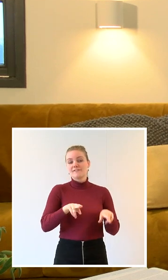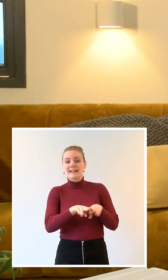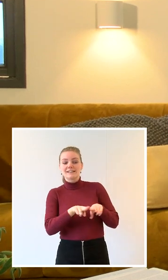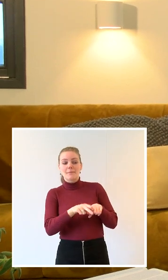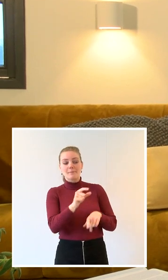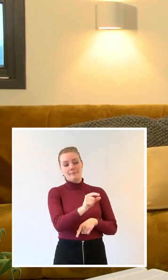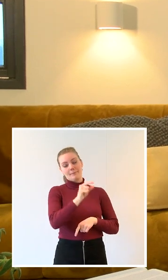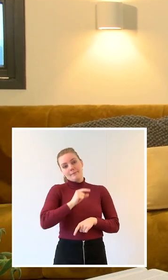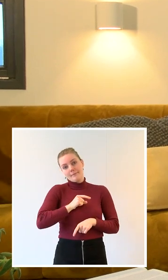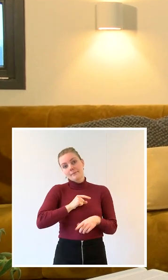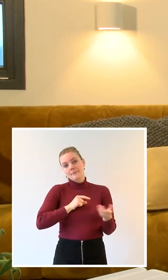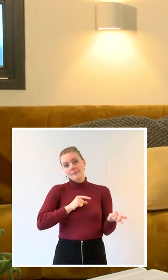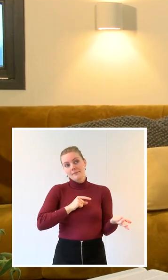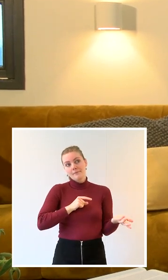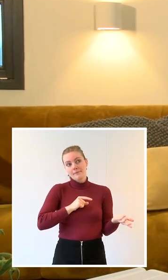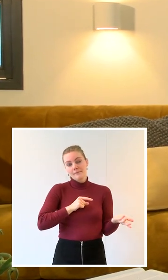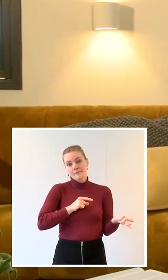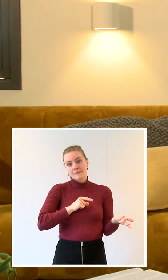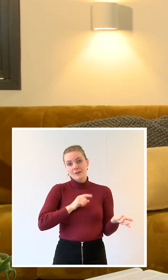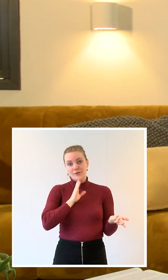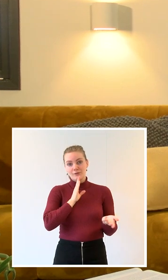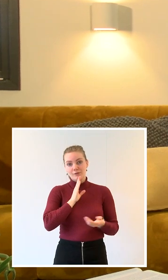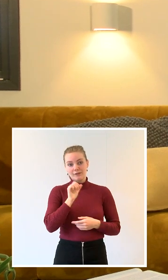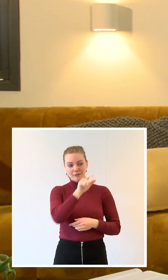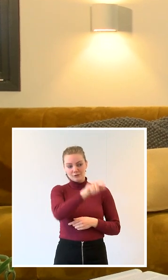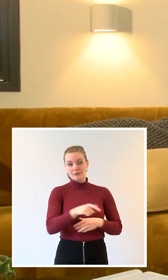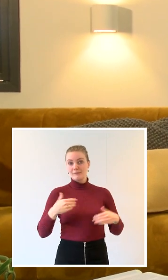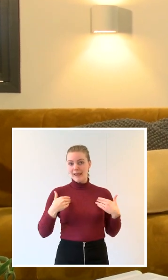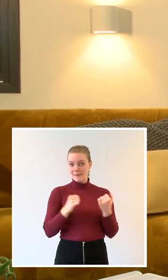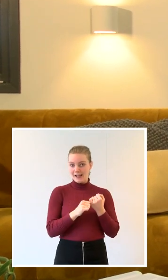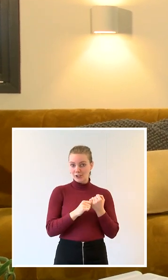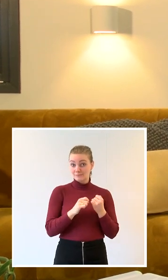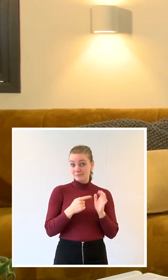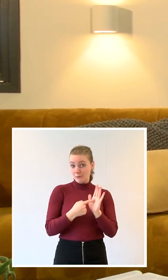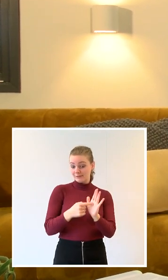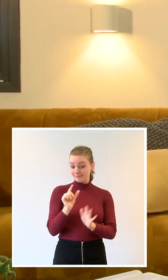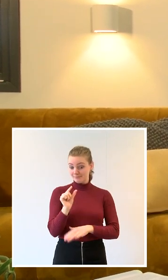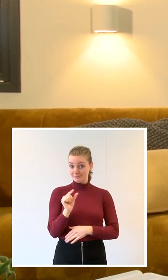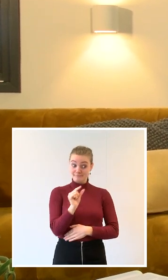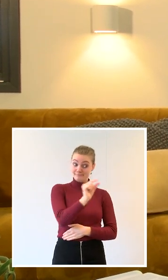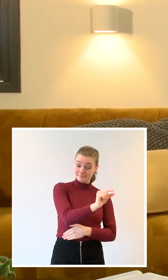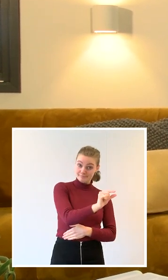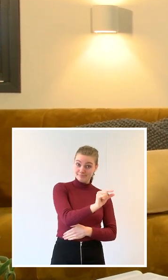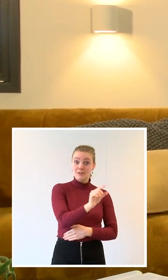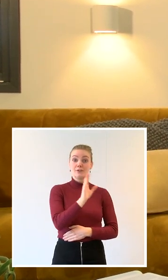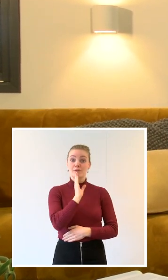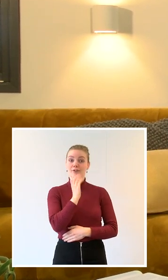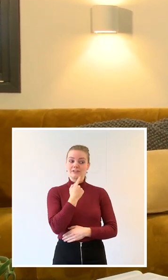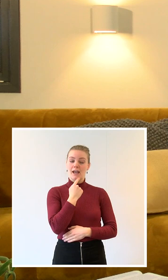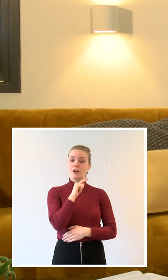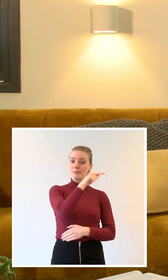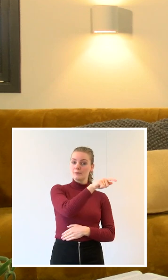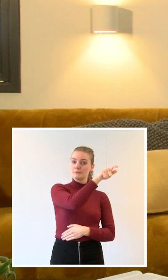Als je iemand blij wil maken, bijvoorbeeld met knikkers, als je tegen iemand wil zeggen, joh, ik vind je